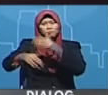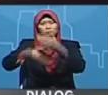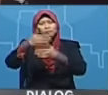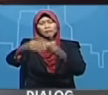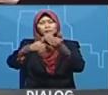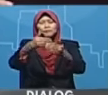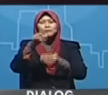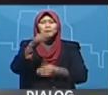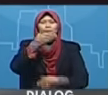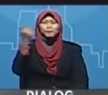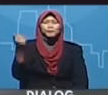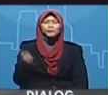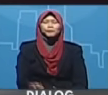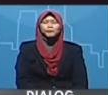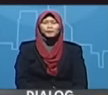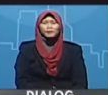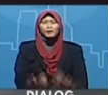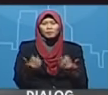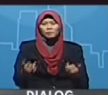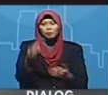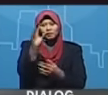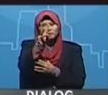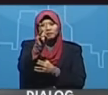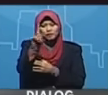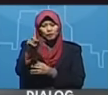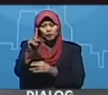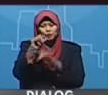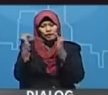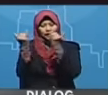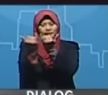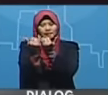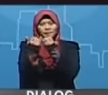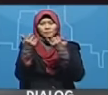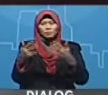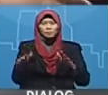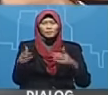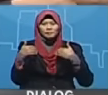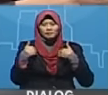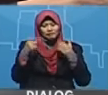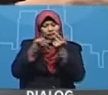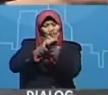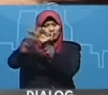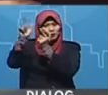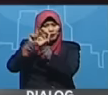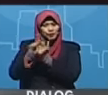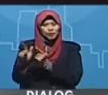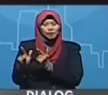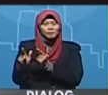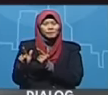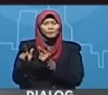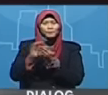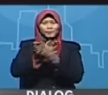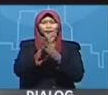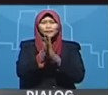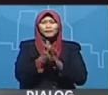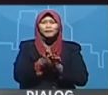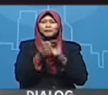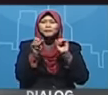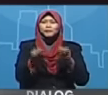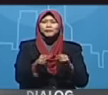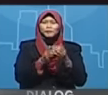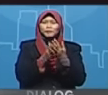Cik Alan dah menjemput tadi untuk 61 buah syarikat yang telah pun diluluskan. Okey, jadi anda boleh layari